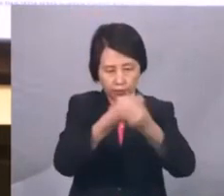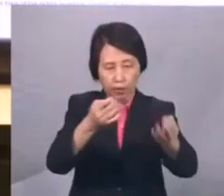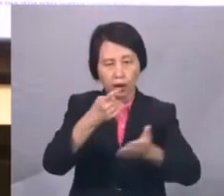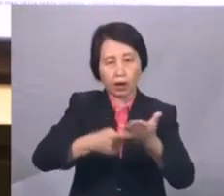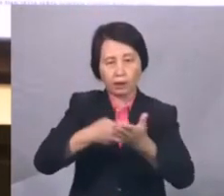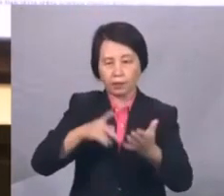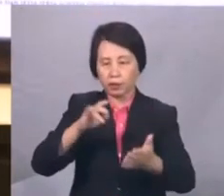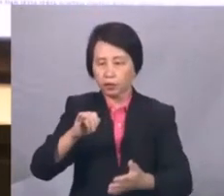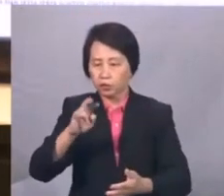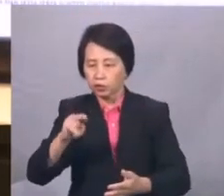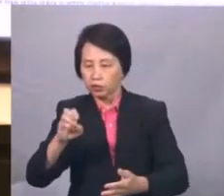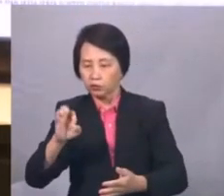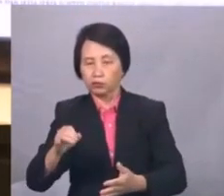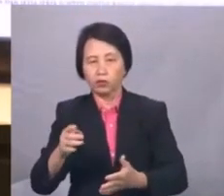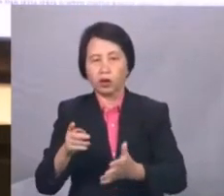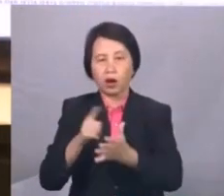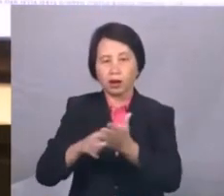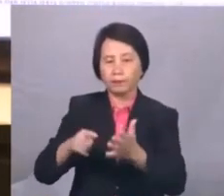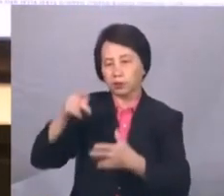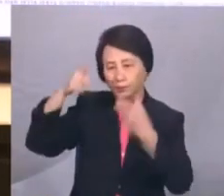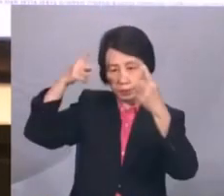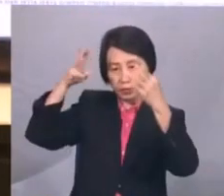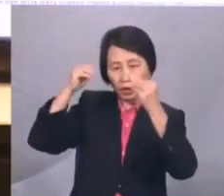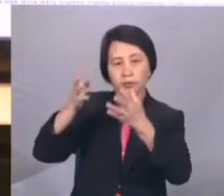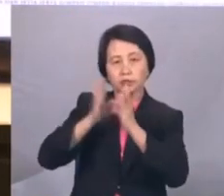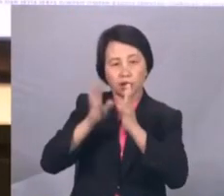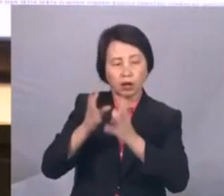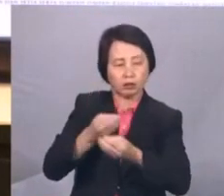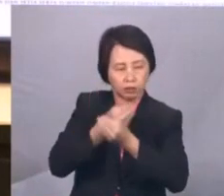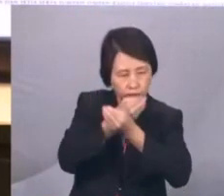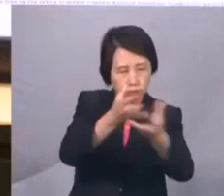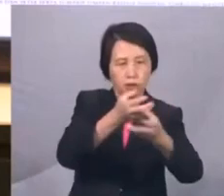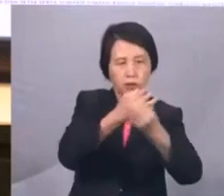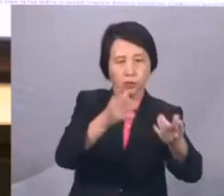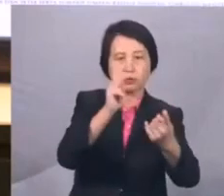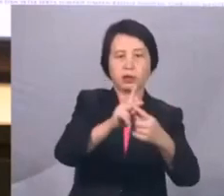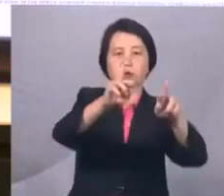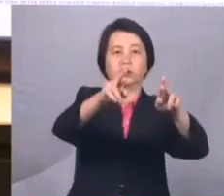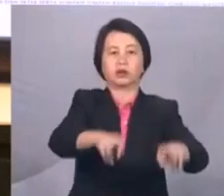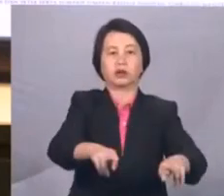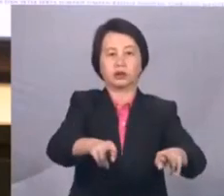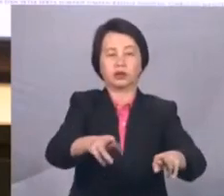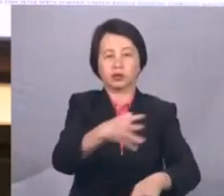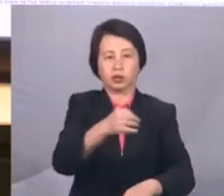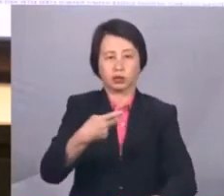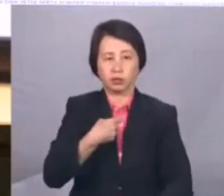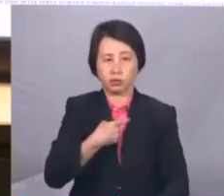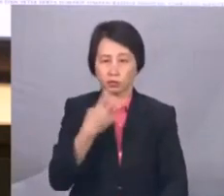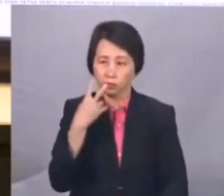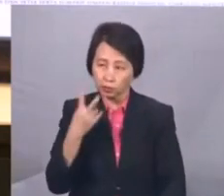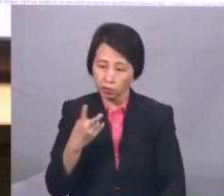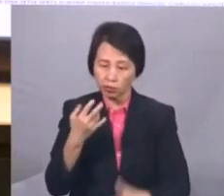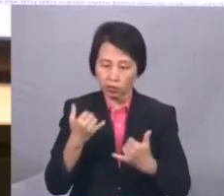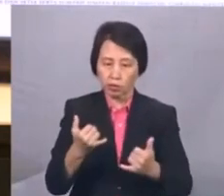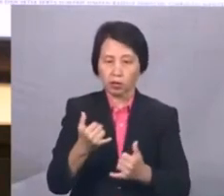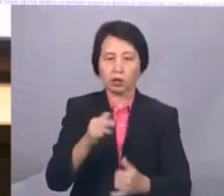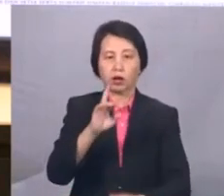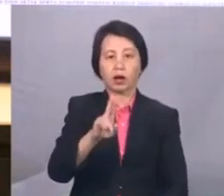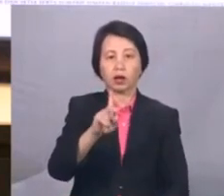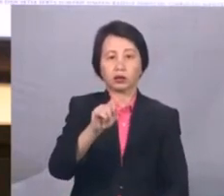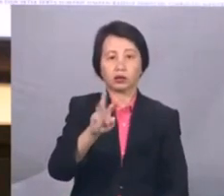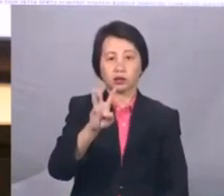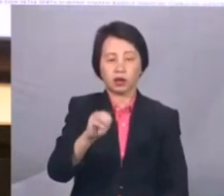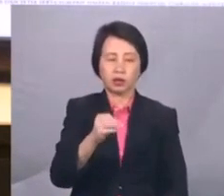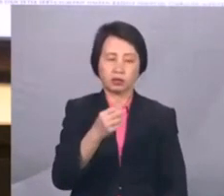dah hasrat misi v63 nah misi kerajaan kepada rakyat dan kita lihat arti Emir alien